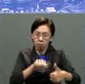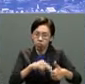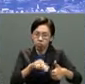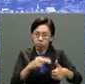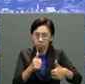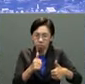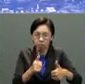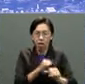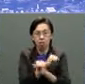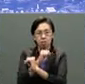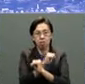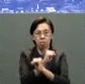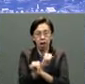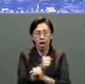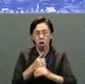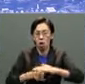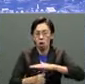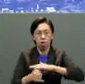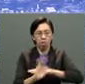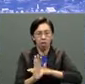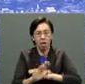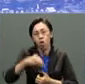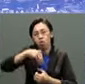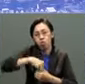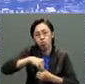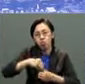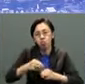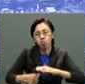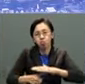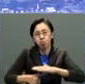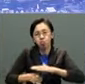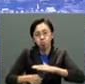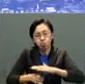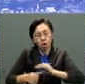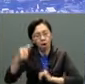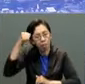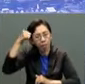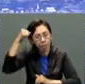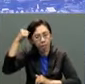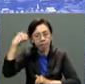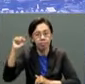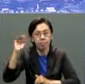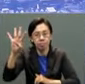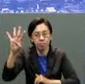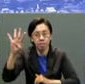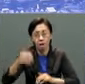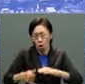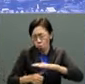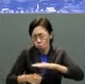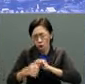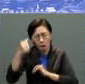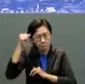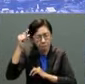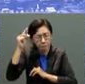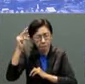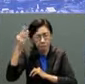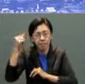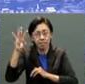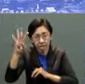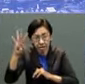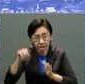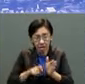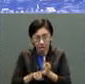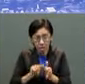ม่ให้ออกไปไหนนะครับต้องอยู่ในการดูแลตลอดเวลา14วันเพื่อให้มั่นใจว่าไม่มีเชื้อแล้วเ